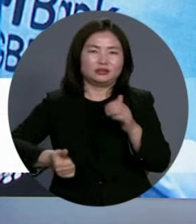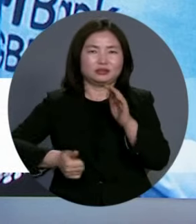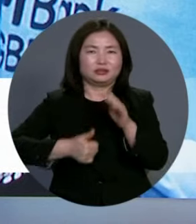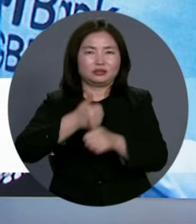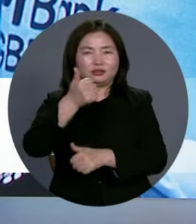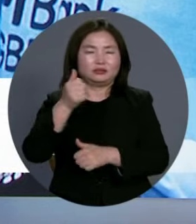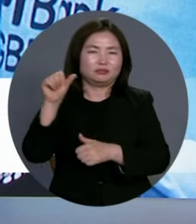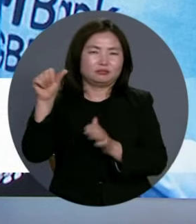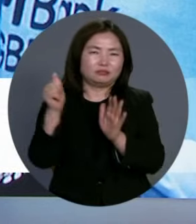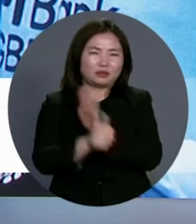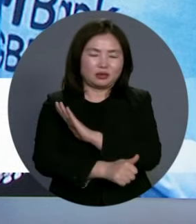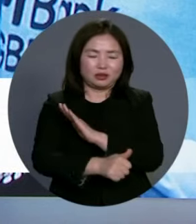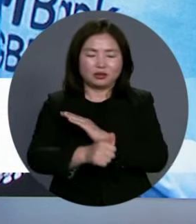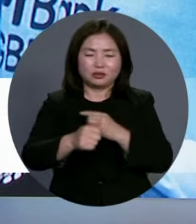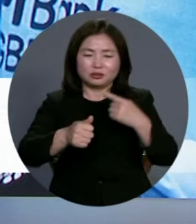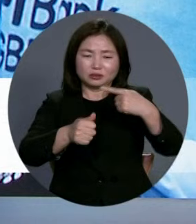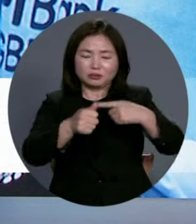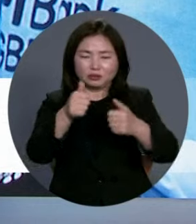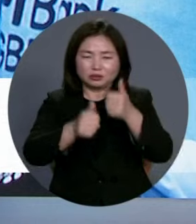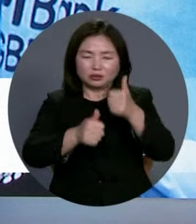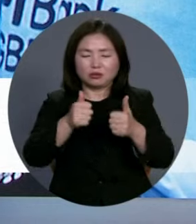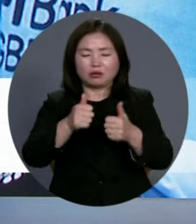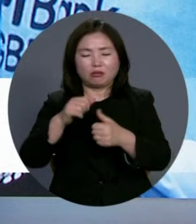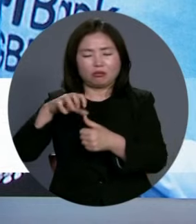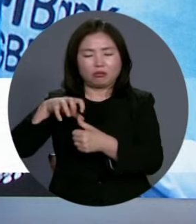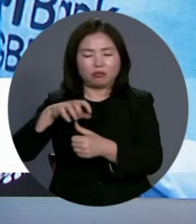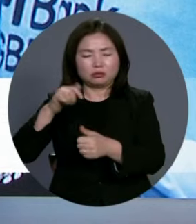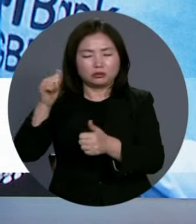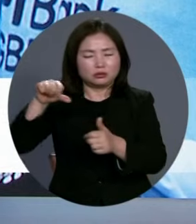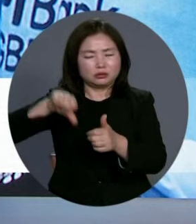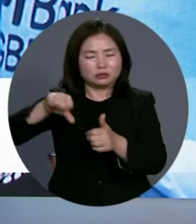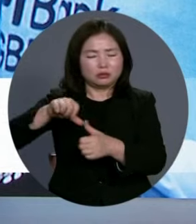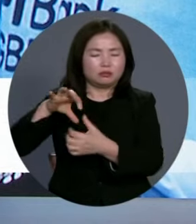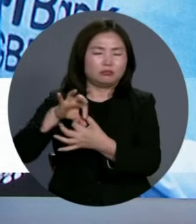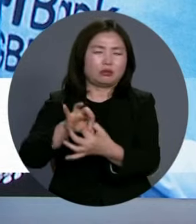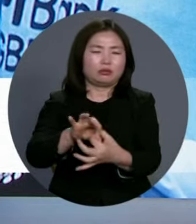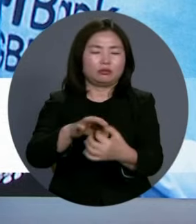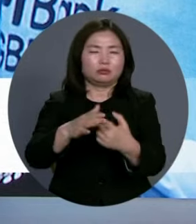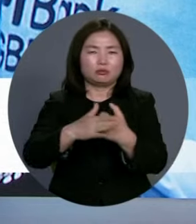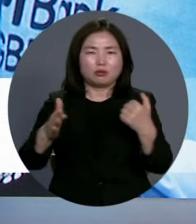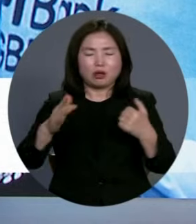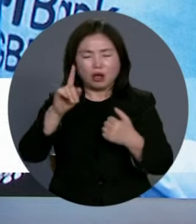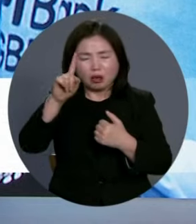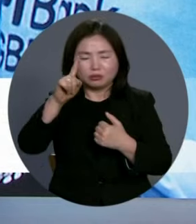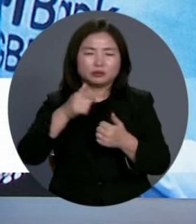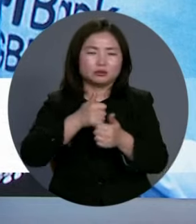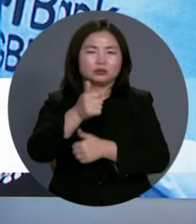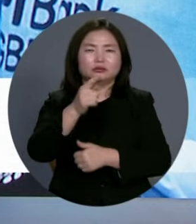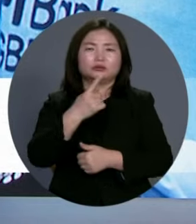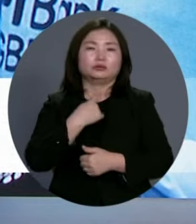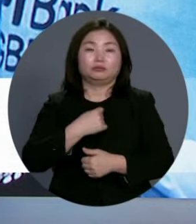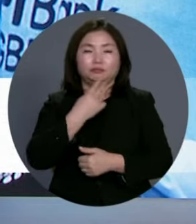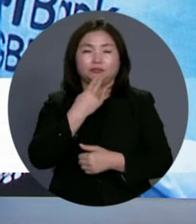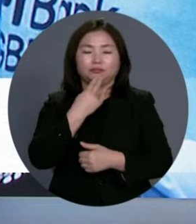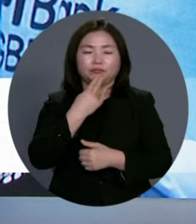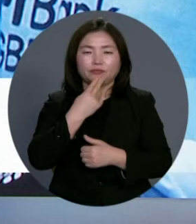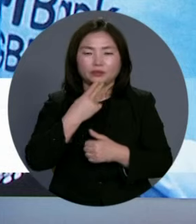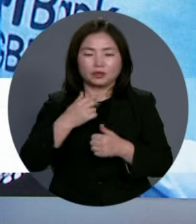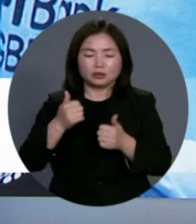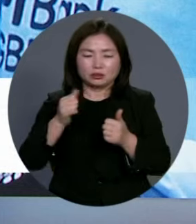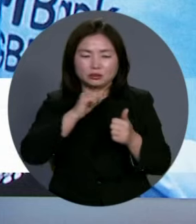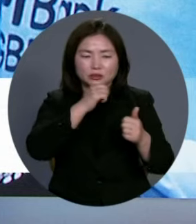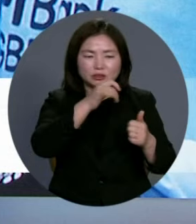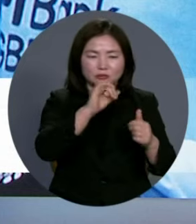이 개막전 징크스라는 벽을 넘지 못한 대구는 2017 시즌부터 개막전에서 단 한 번도 승리가 없었는데요. 이